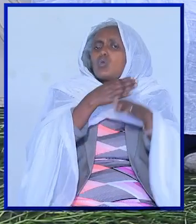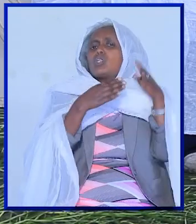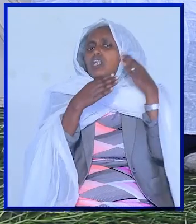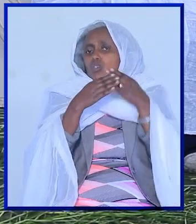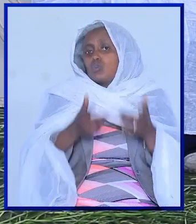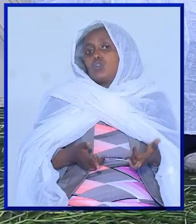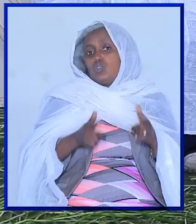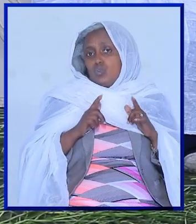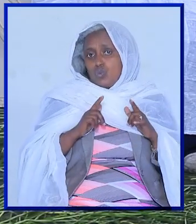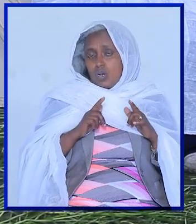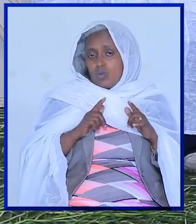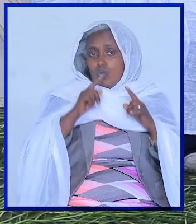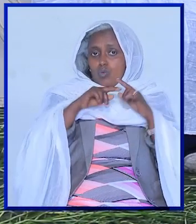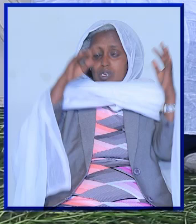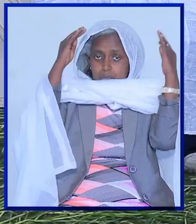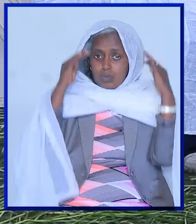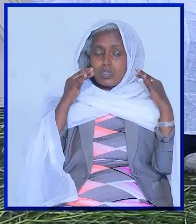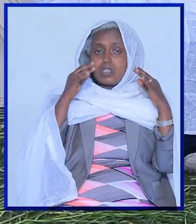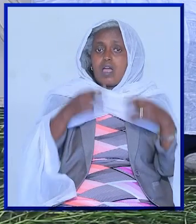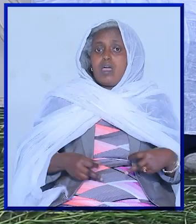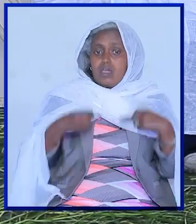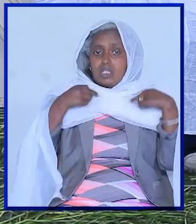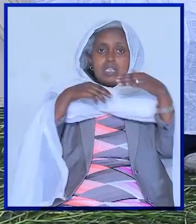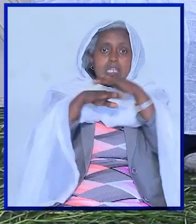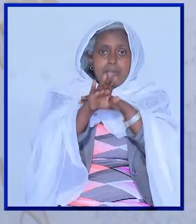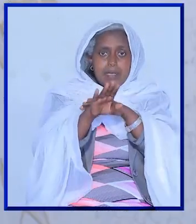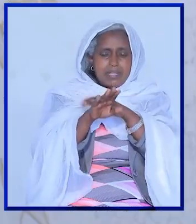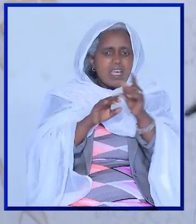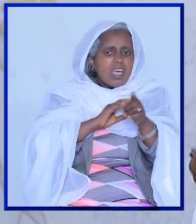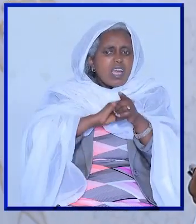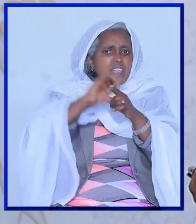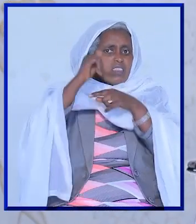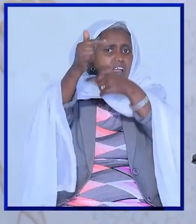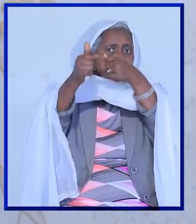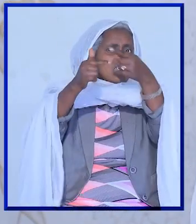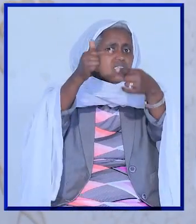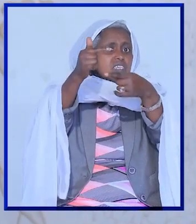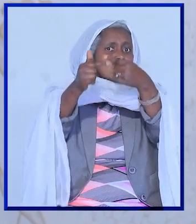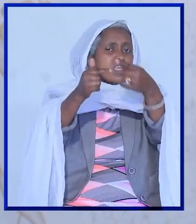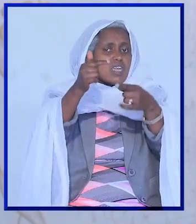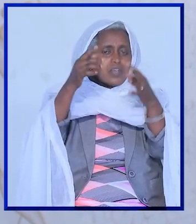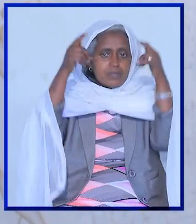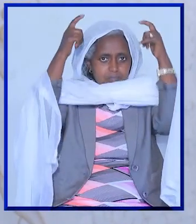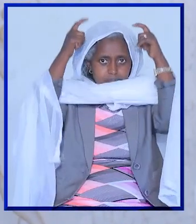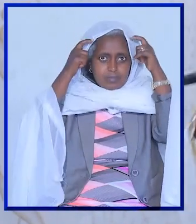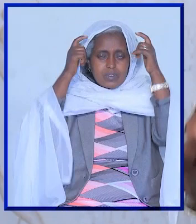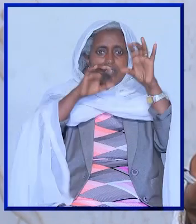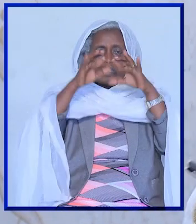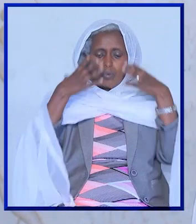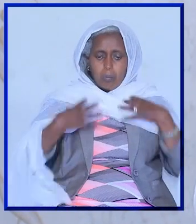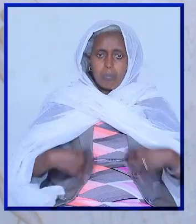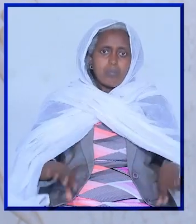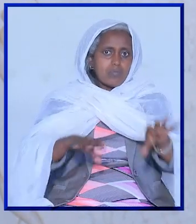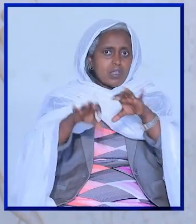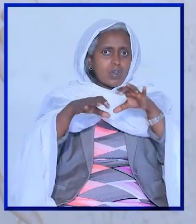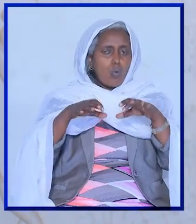ደረጃዎች ይኖራሉ። እንግዲህ ወደ ምንኩስናው ህይወት ለመግባት ቀጥታ እንደተሄደ ቆብ ተደርጎ ቀሚስ ተለብሶ